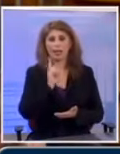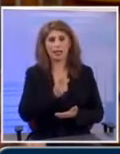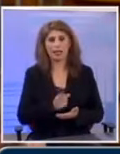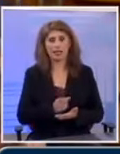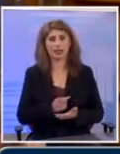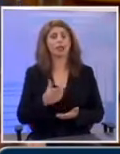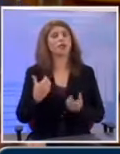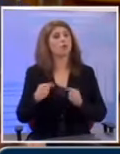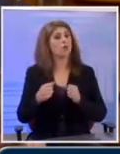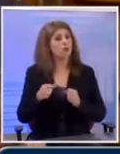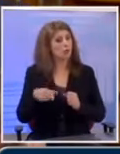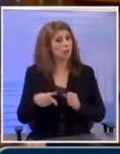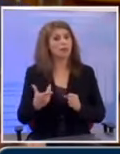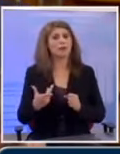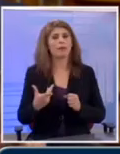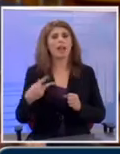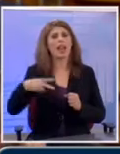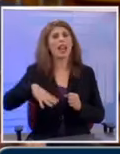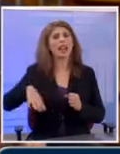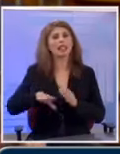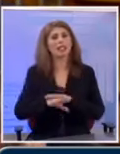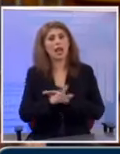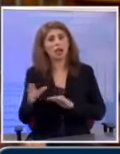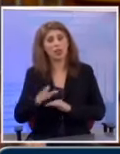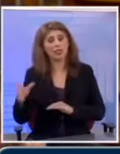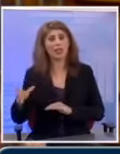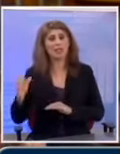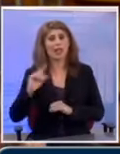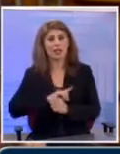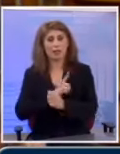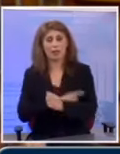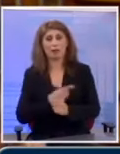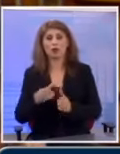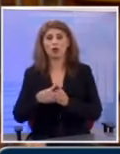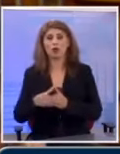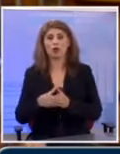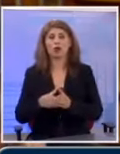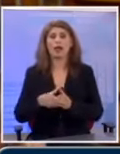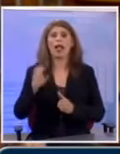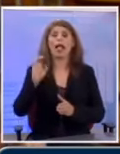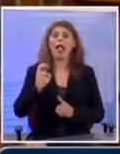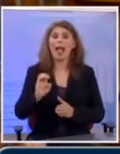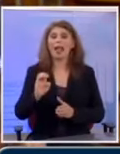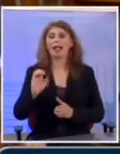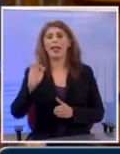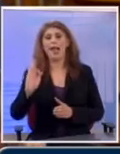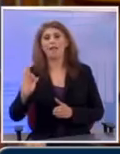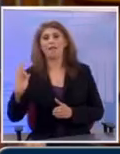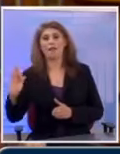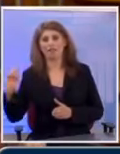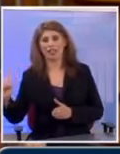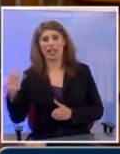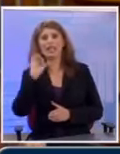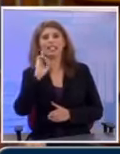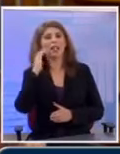που ασκούν σήμερα λαϊκιστικές και ακροδεξιές δυνάμεις το κόμμα του AFD στη Γερμανία, στην